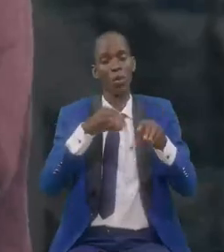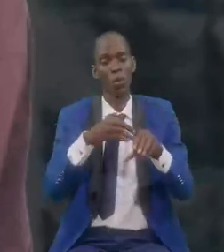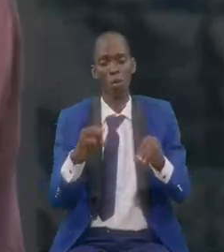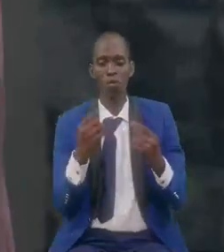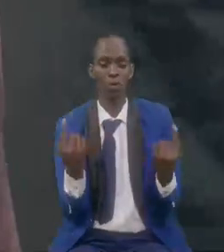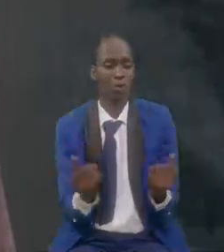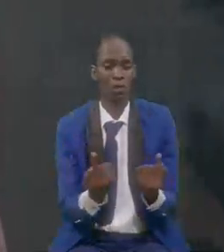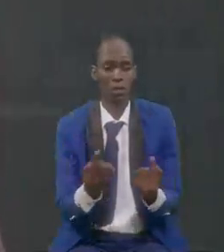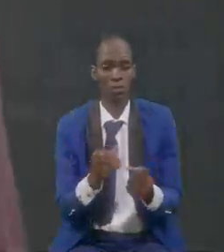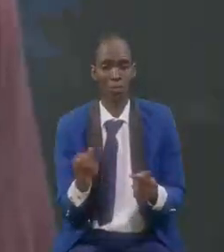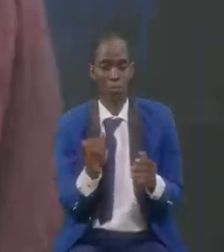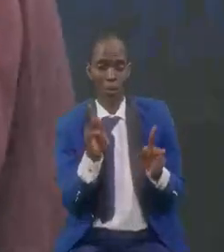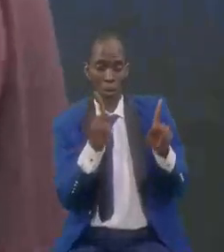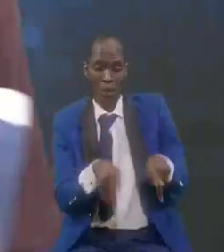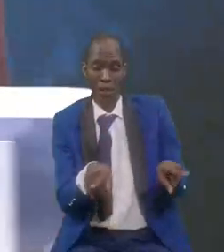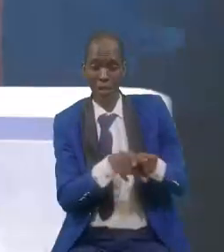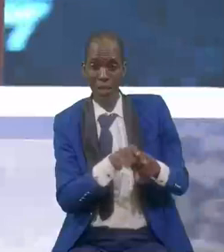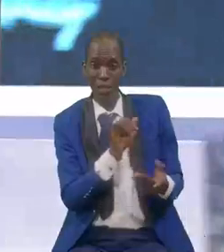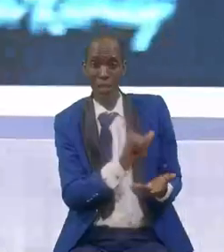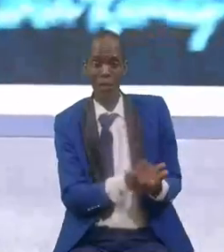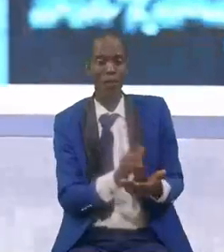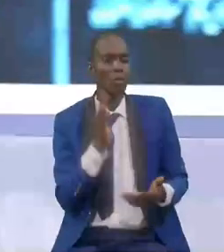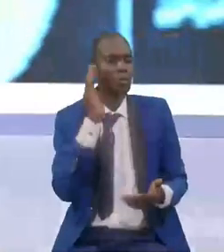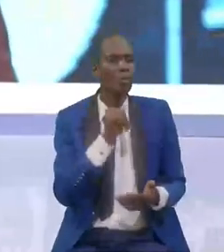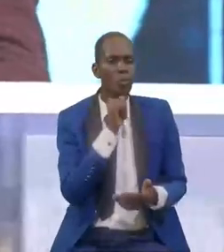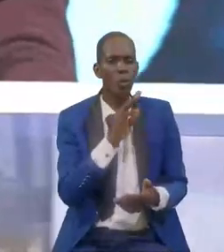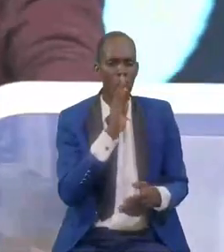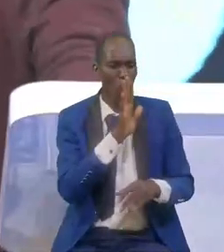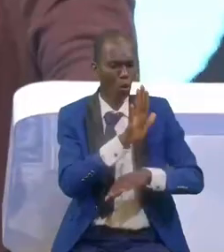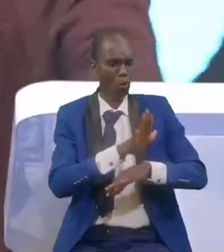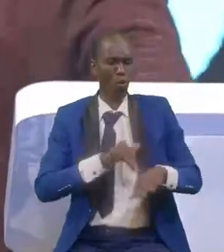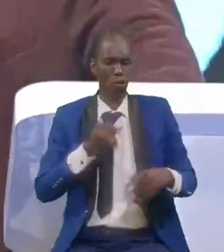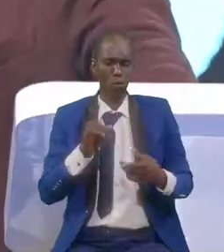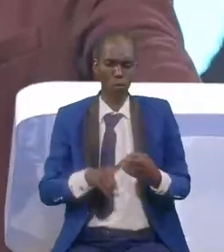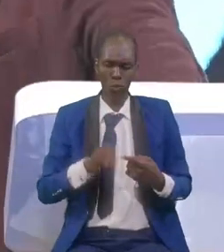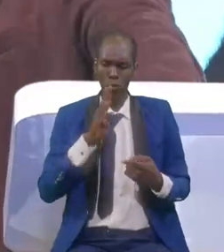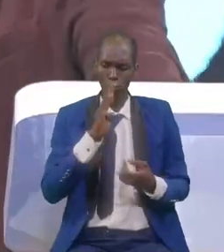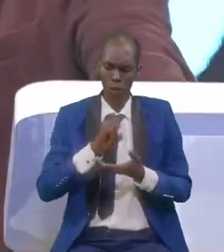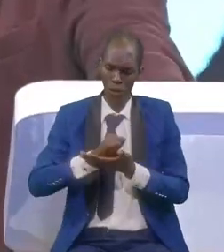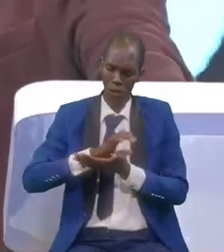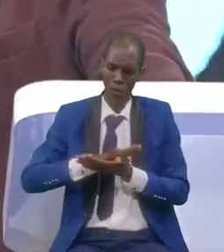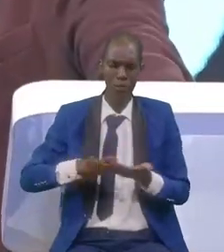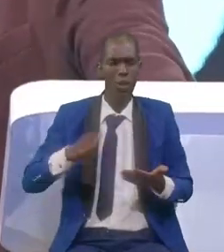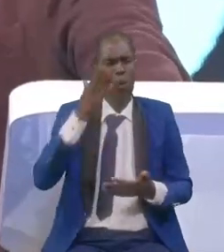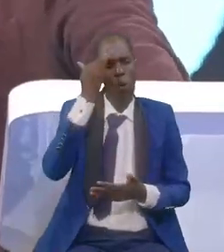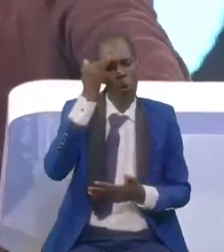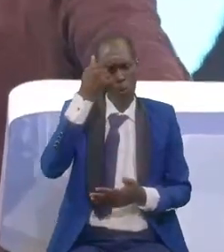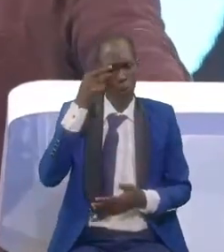lui ne devrait pas être appelé à la sanctification. Pourquoi? Regardez ce qu'il a